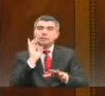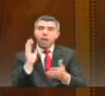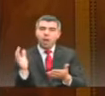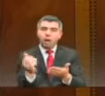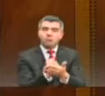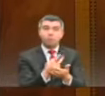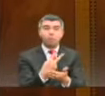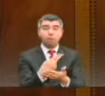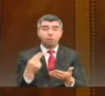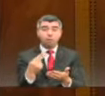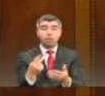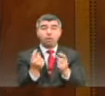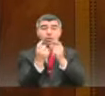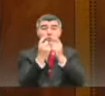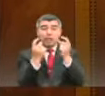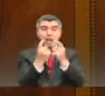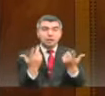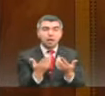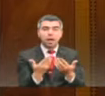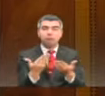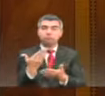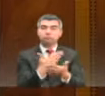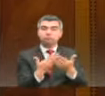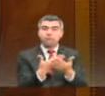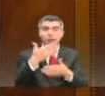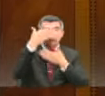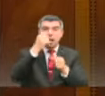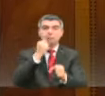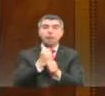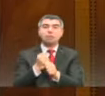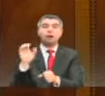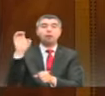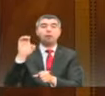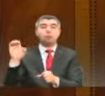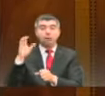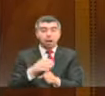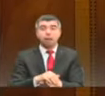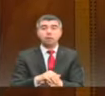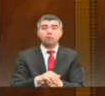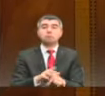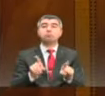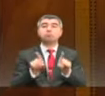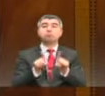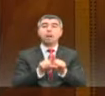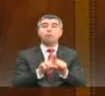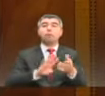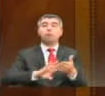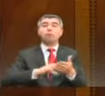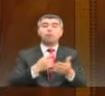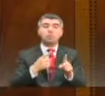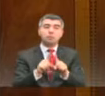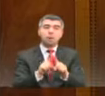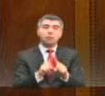وبالمقاولة وبتحسين مناخ الأعمال والمغاربة المقيمين بالخارج واعتماد منظومة متكاملة لتدبير